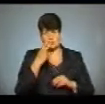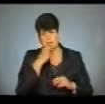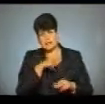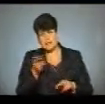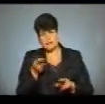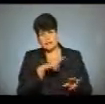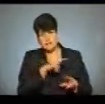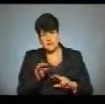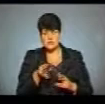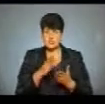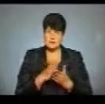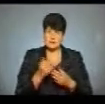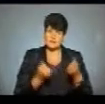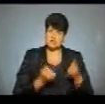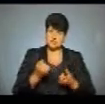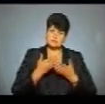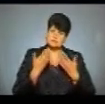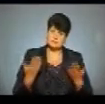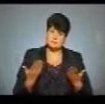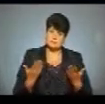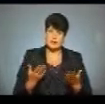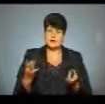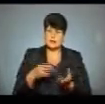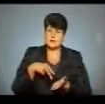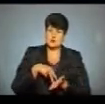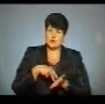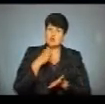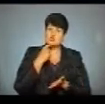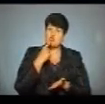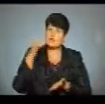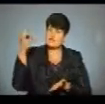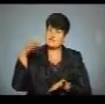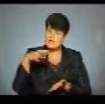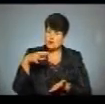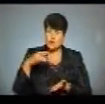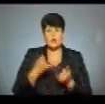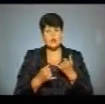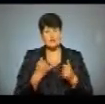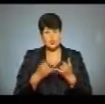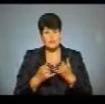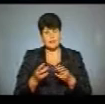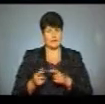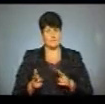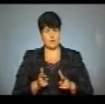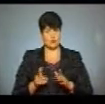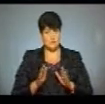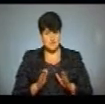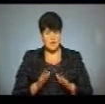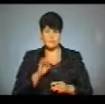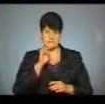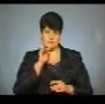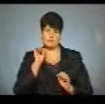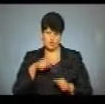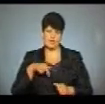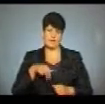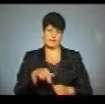машина, чи їздять машини чи ні. Треба стояти, коли червоне світло, коли жовте, треба підготуватися, а коли зелений, то